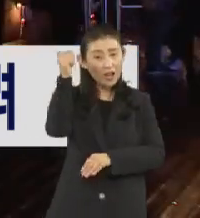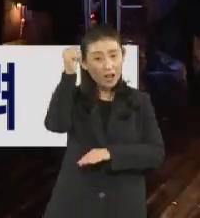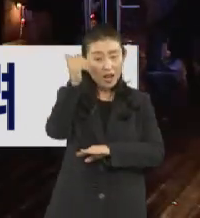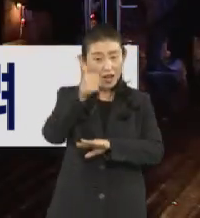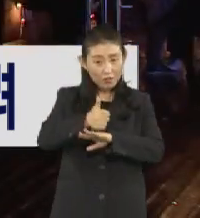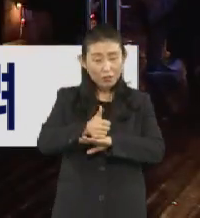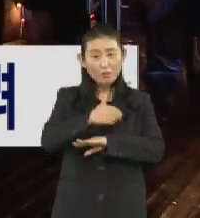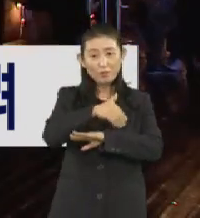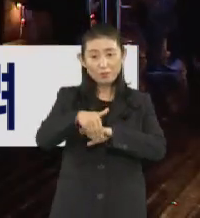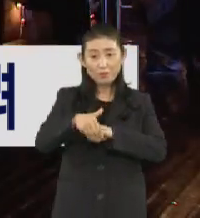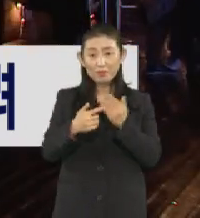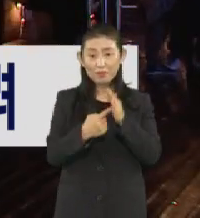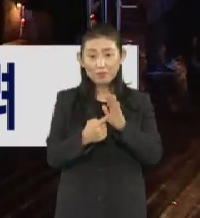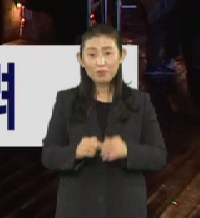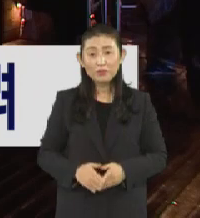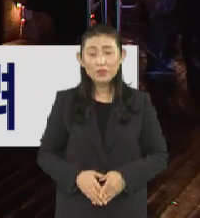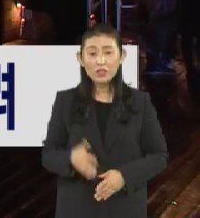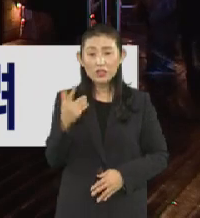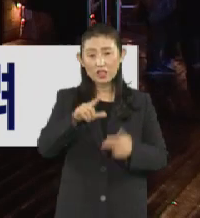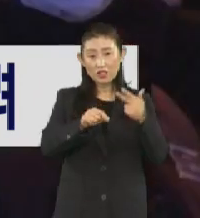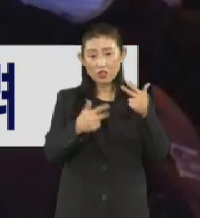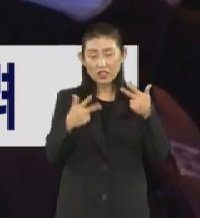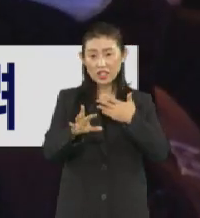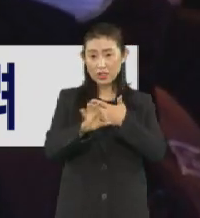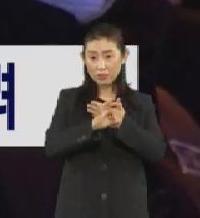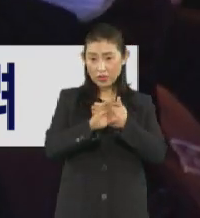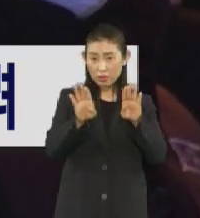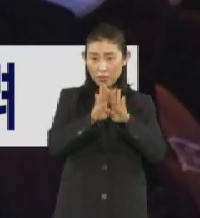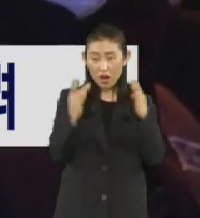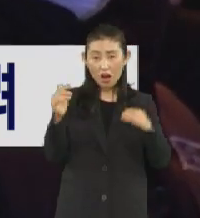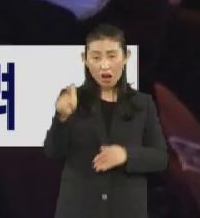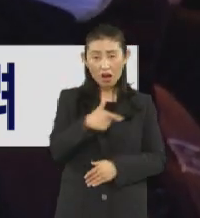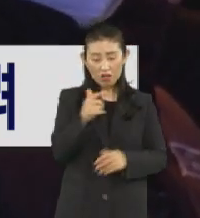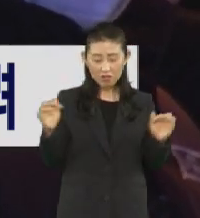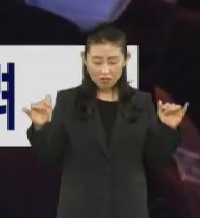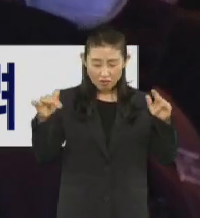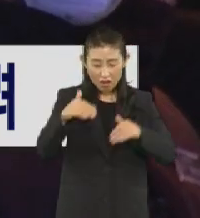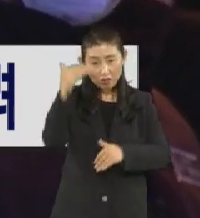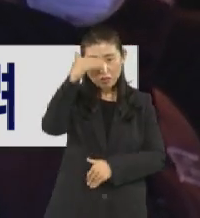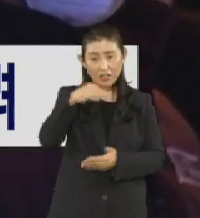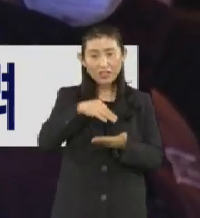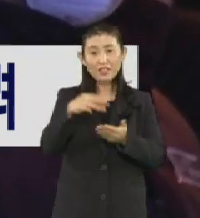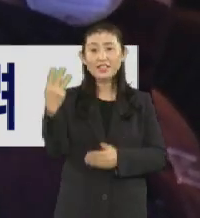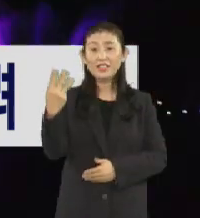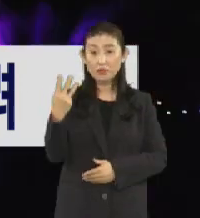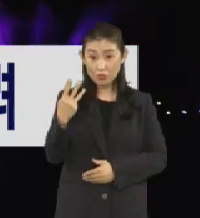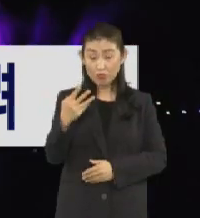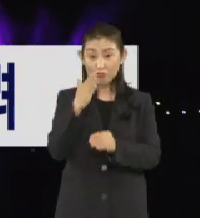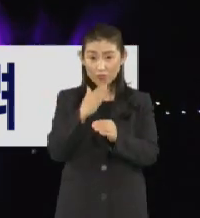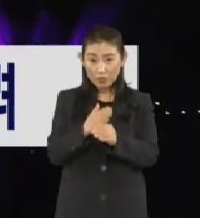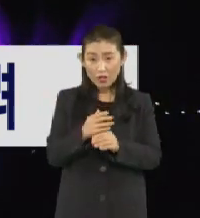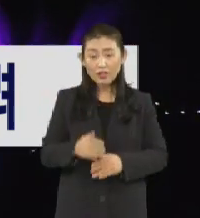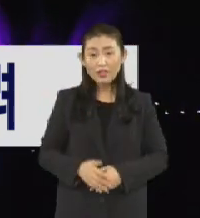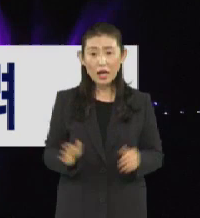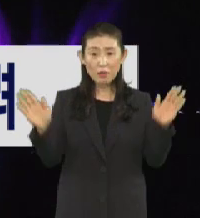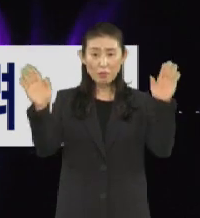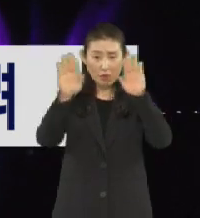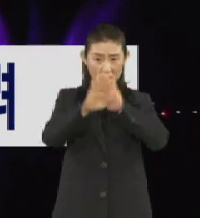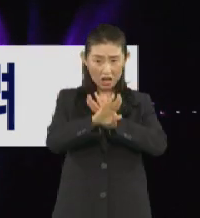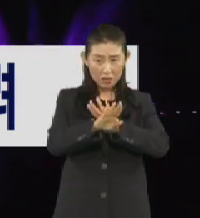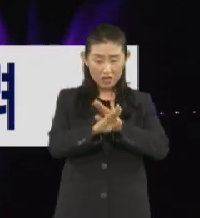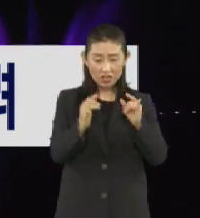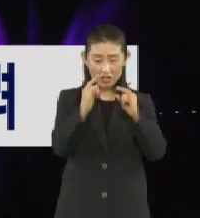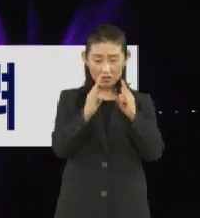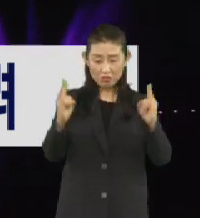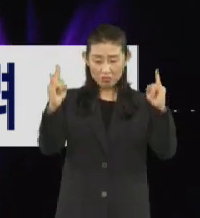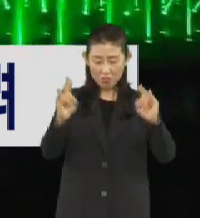밝혔습니다. 탑정호 출렁다리는 지난 7월 임시 개통 이후 하루 평균 3천 명의 관광객들이 찾고 있으며 밤에는 2만여